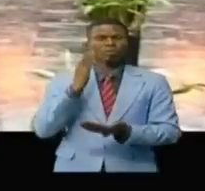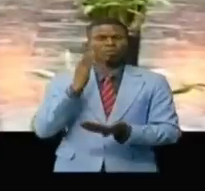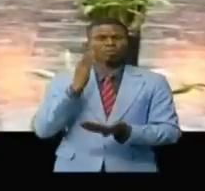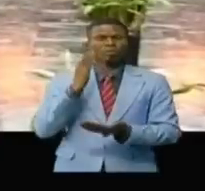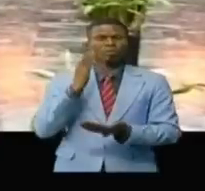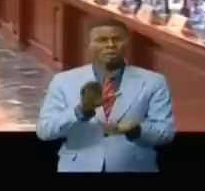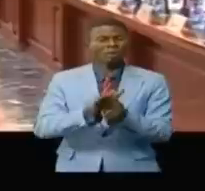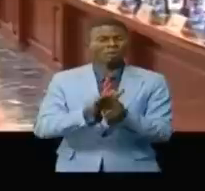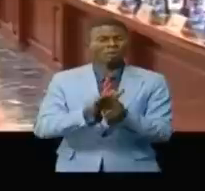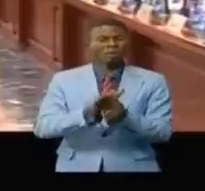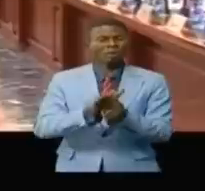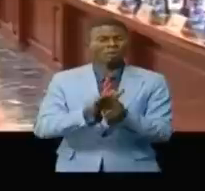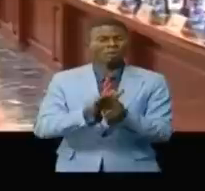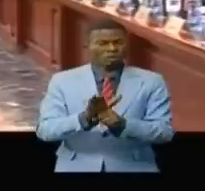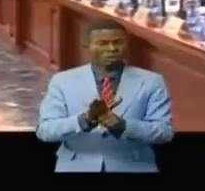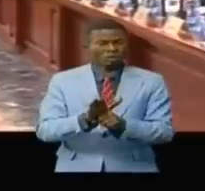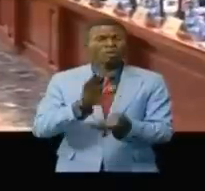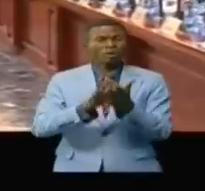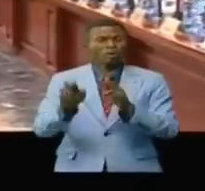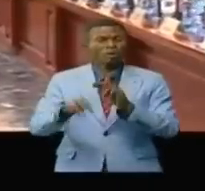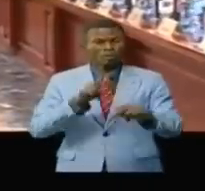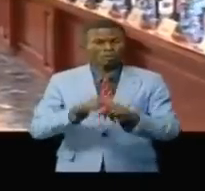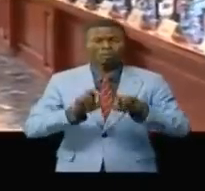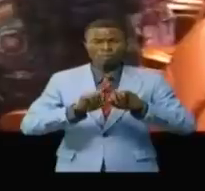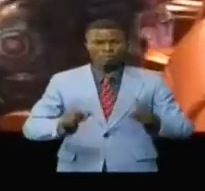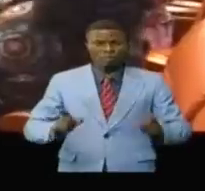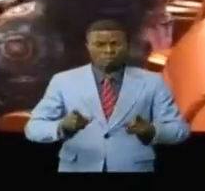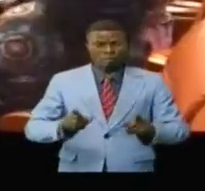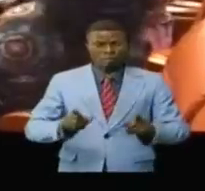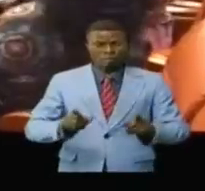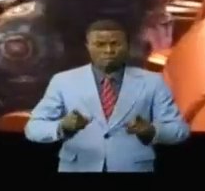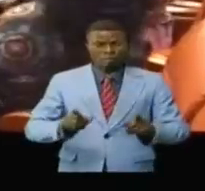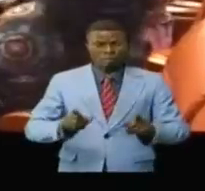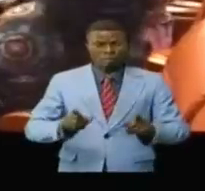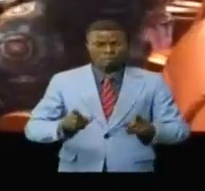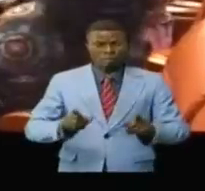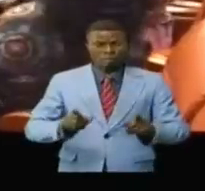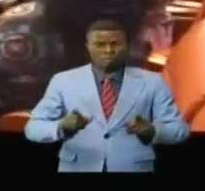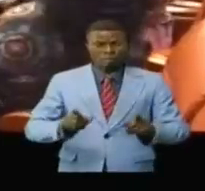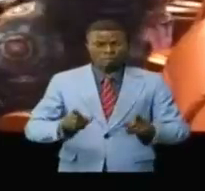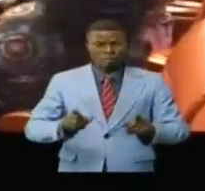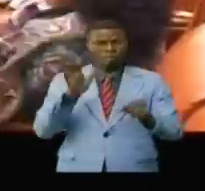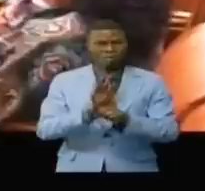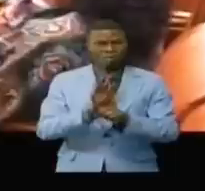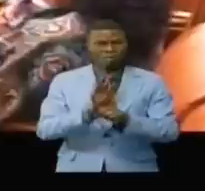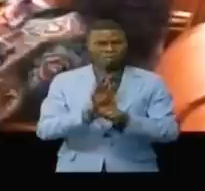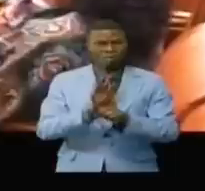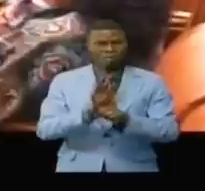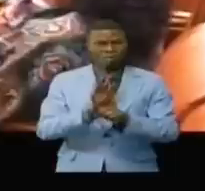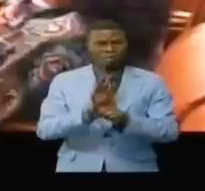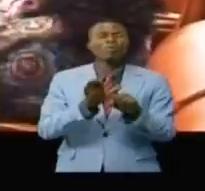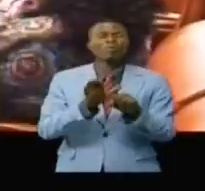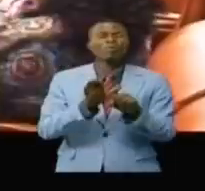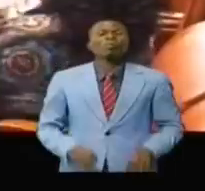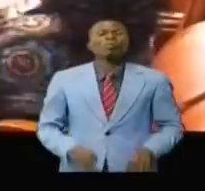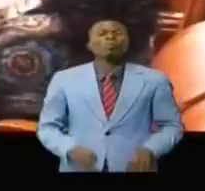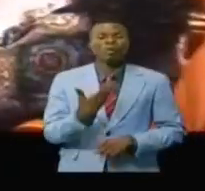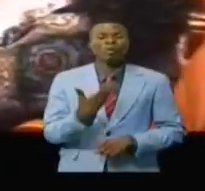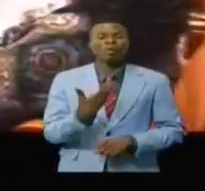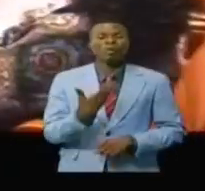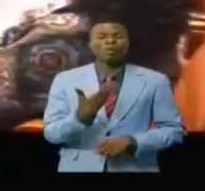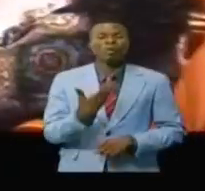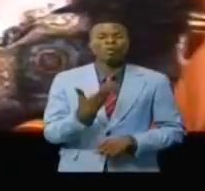sont assez normalisés, alors qu'il est la source de nombreux accidents avec de pertes en vies humaines et dégâts